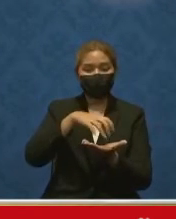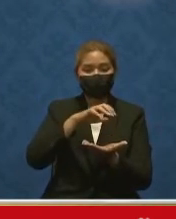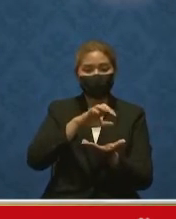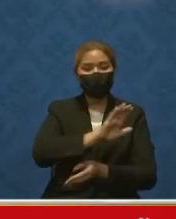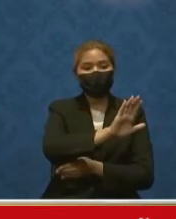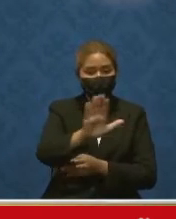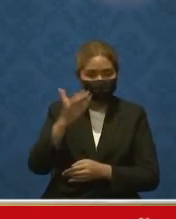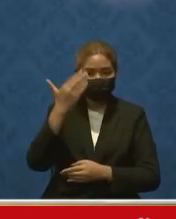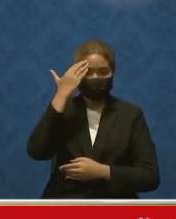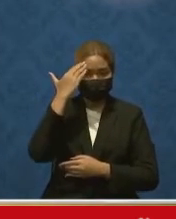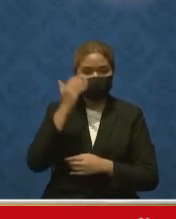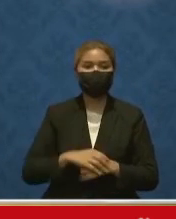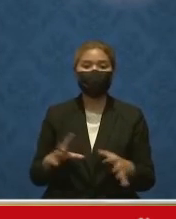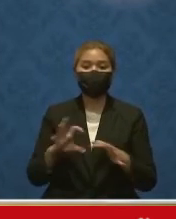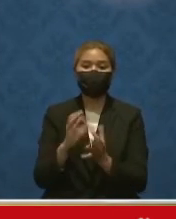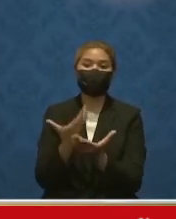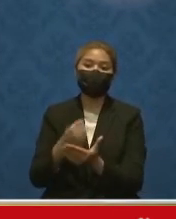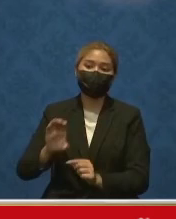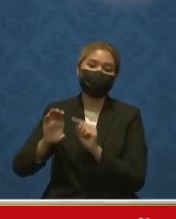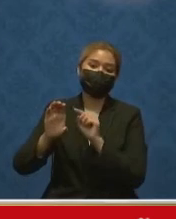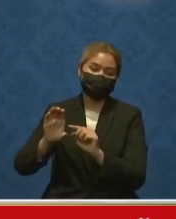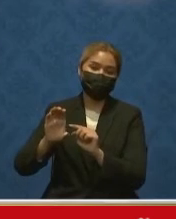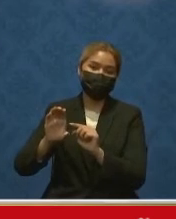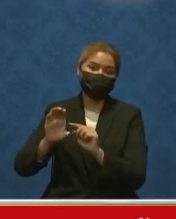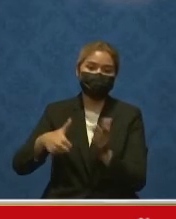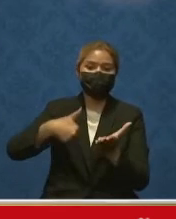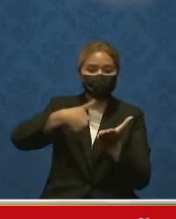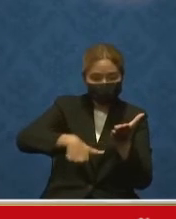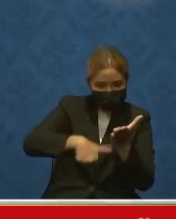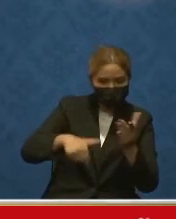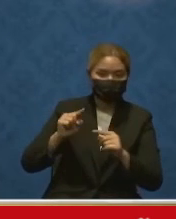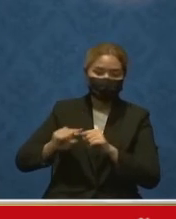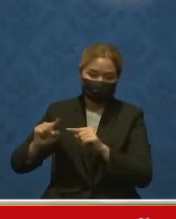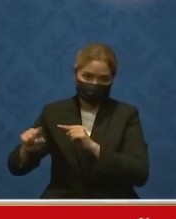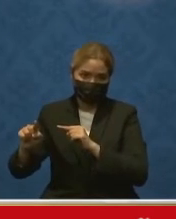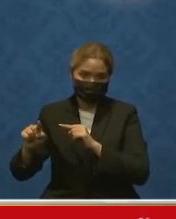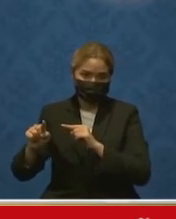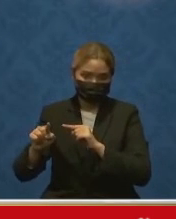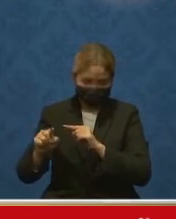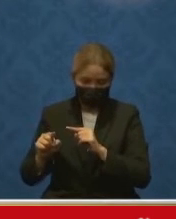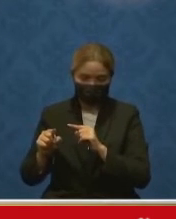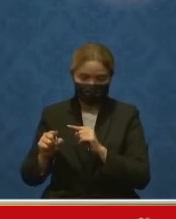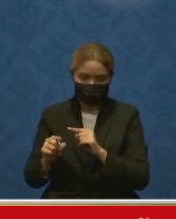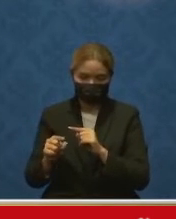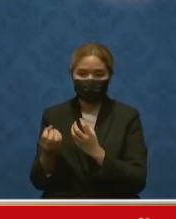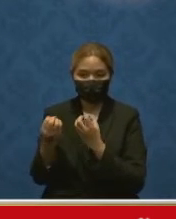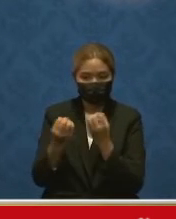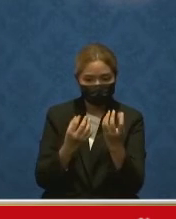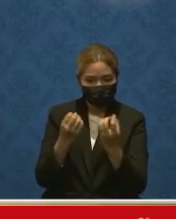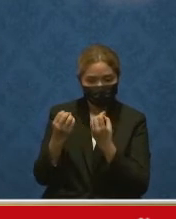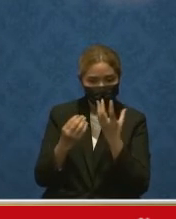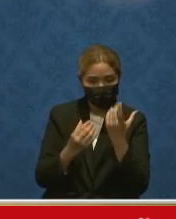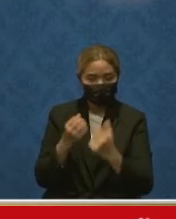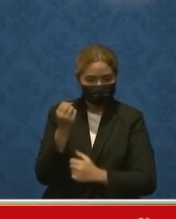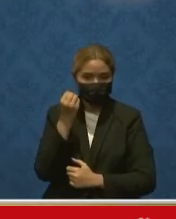ท่านนายกว่ากรณีเรื่องรถประมาณต่างๆแล้วก็จะเป็นหนี้เป็นสินว่าจะมาลองเข้าใจแต่อย่ามาว่าคนอื่นตอนสมัยผมเป็น